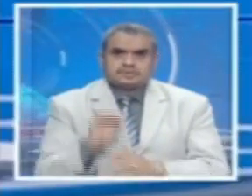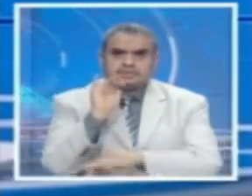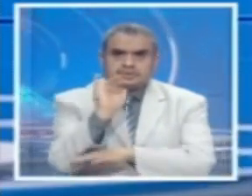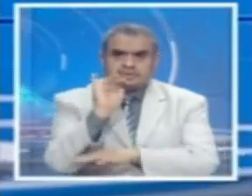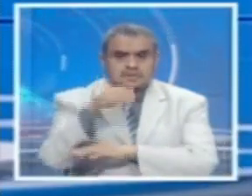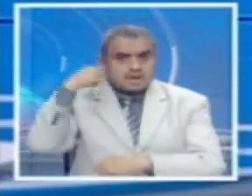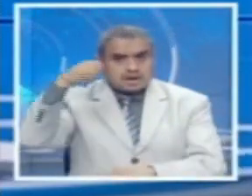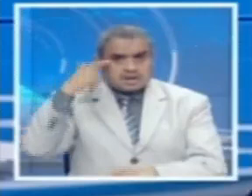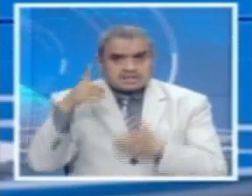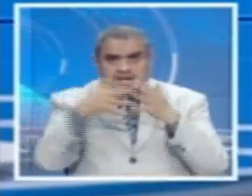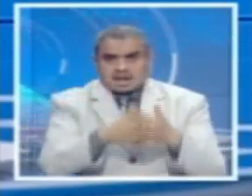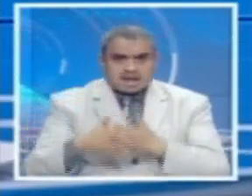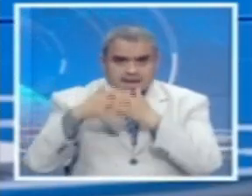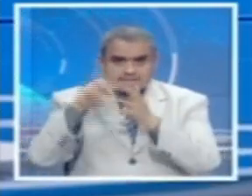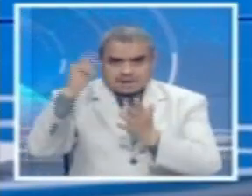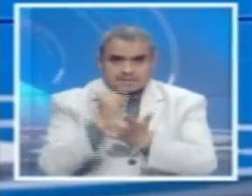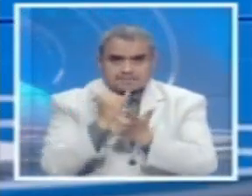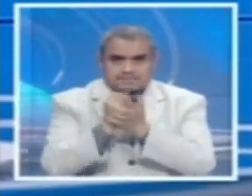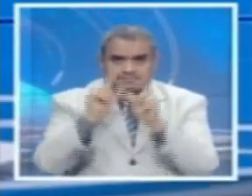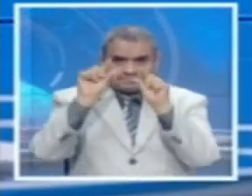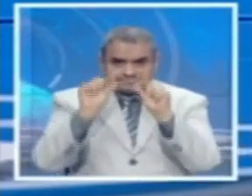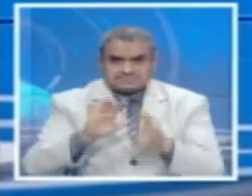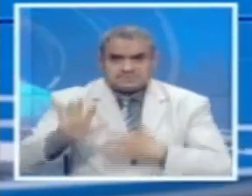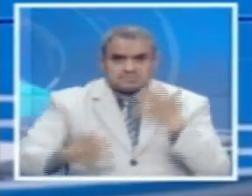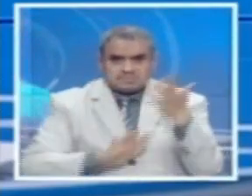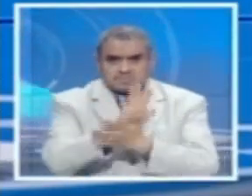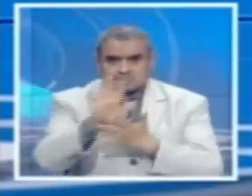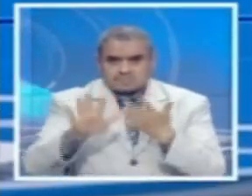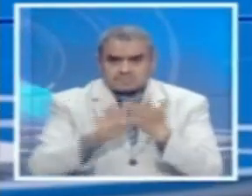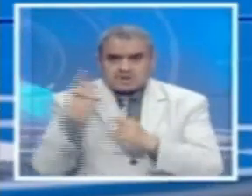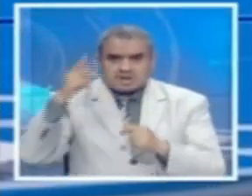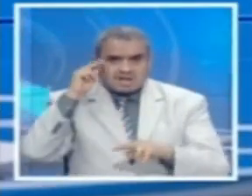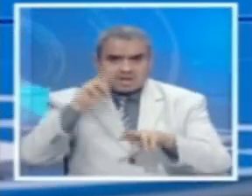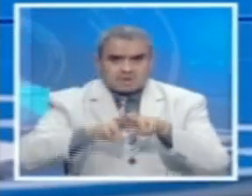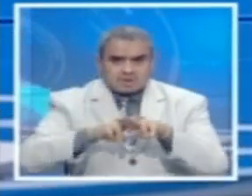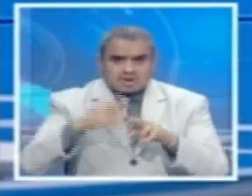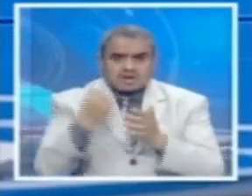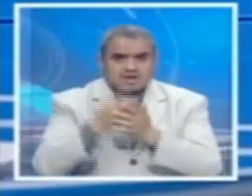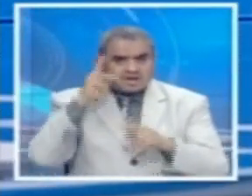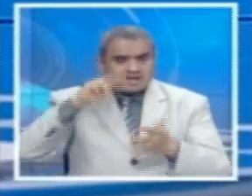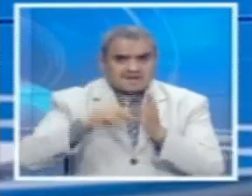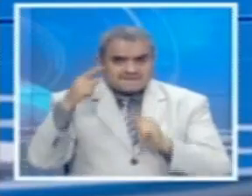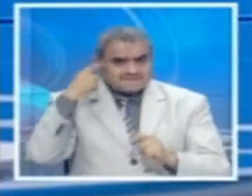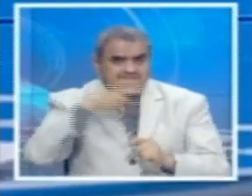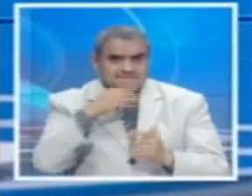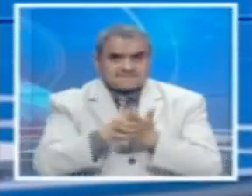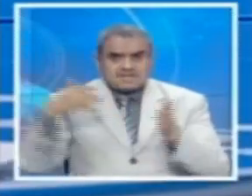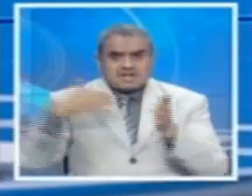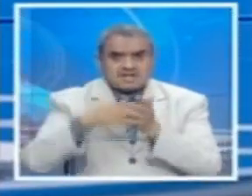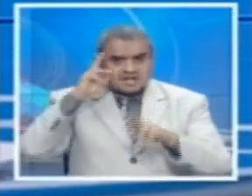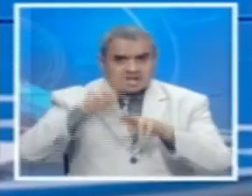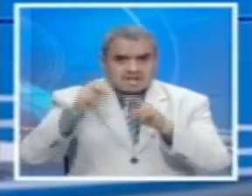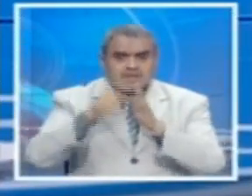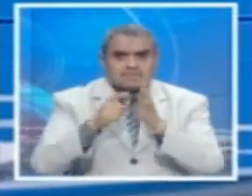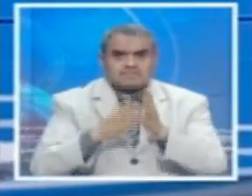دعا الرئيس الأمريكي جو بايدن إلى خفض التصعيد بين قطاع غزة وإسرائيل، فيما أعلنت الأخيرة أنها تجري